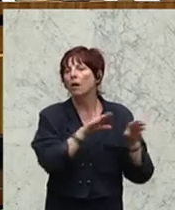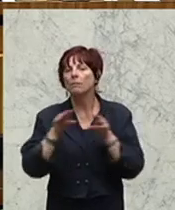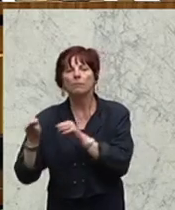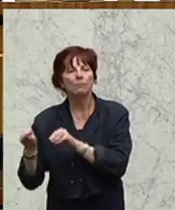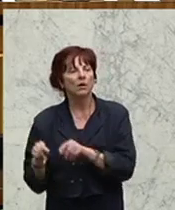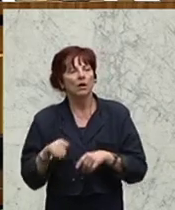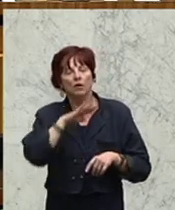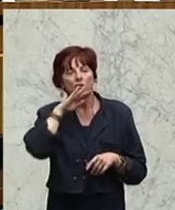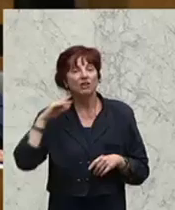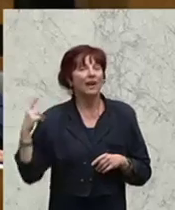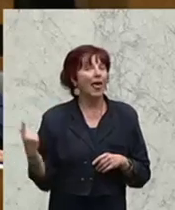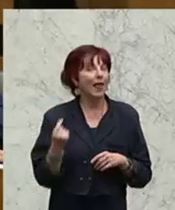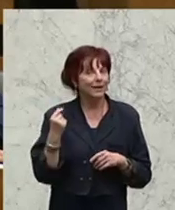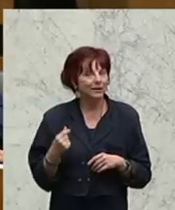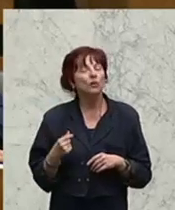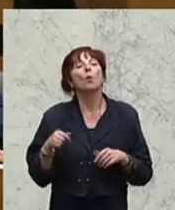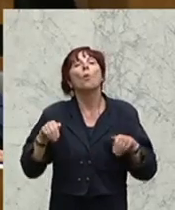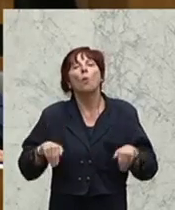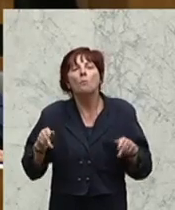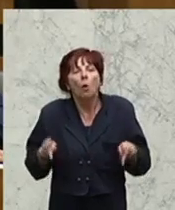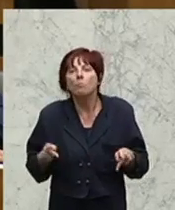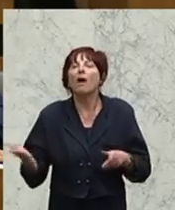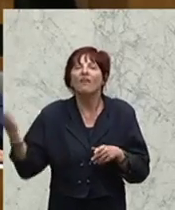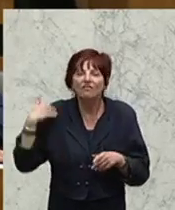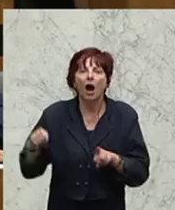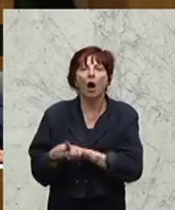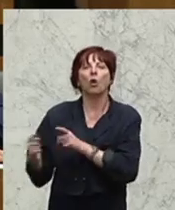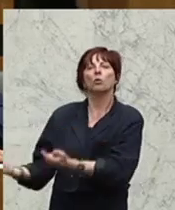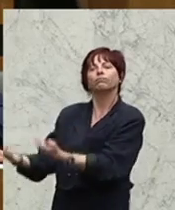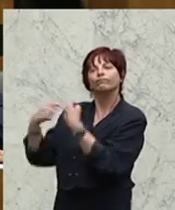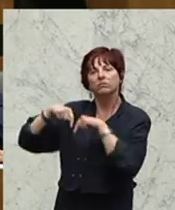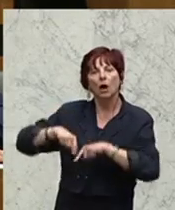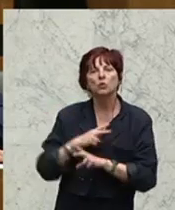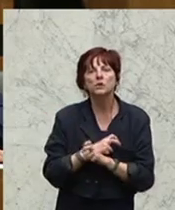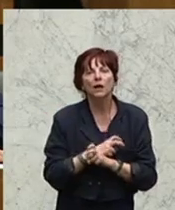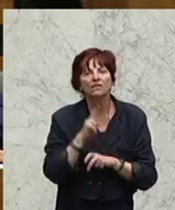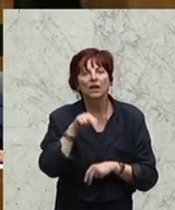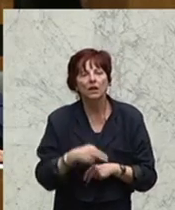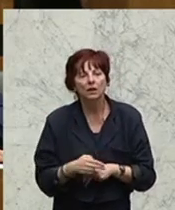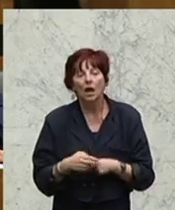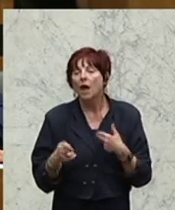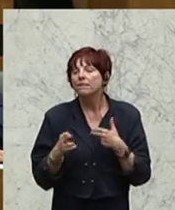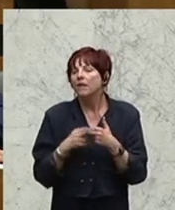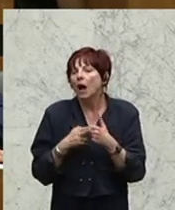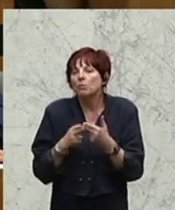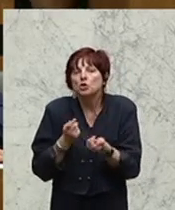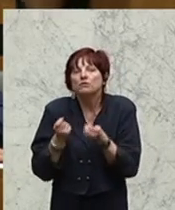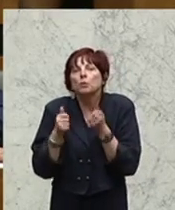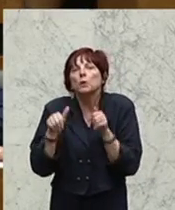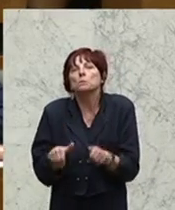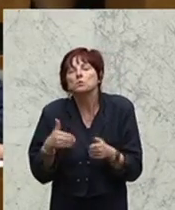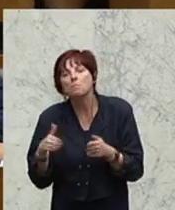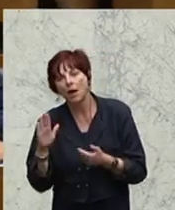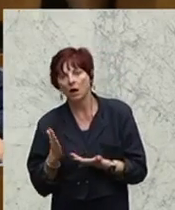Eltern, zumindest Großeltern, haben es ja auch gemacht. Das heißt, die Nachbarschaftspolitik ist natürlich hochzufahren. Wir müssen in